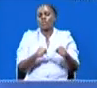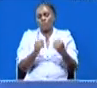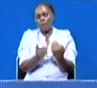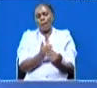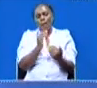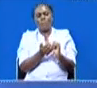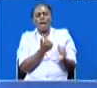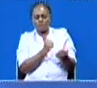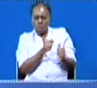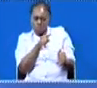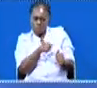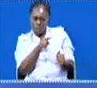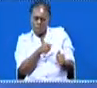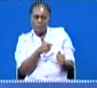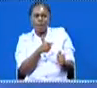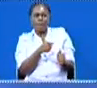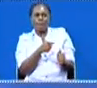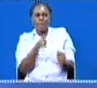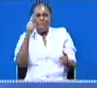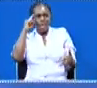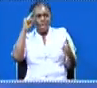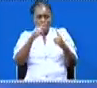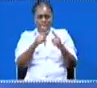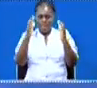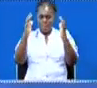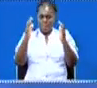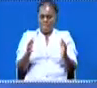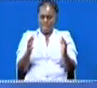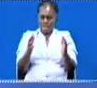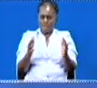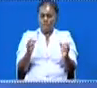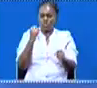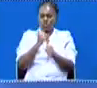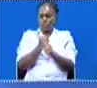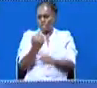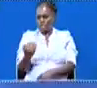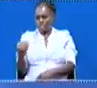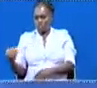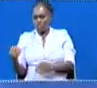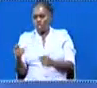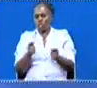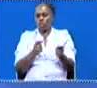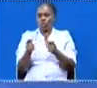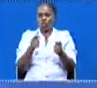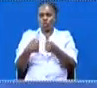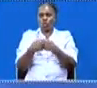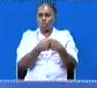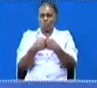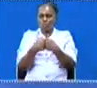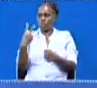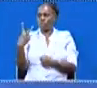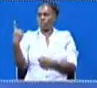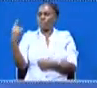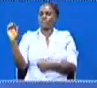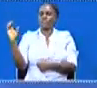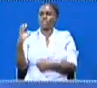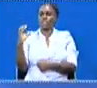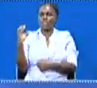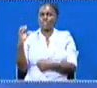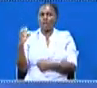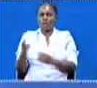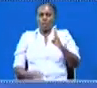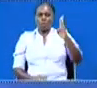kukuza hiyo talanta yake. Ingawa lengo kuu la mfumo huu mpya ni kuandaa wanafunzi kuzikabili changamoto za karne ya 21 katika maeneo